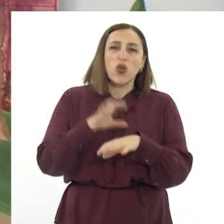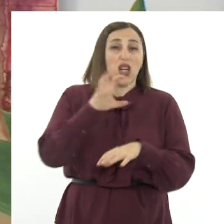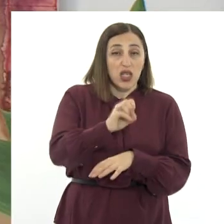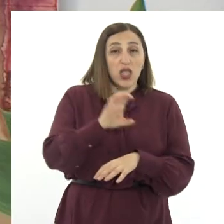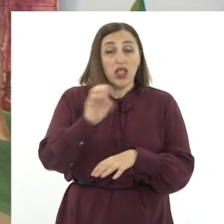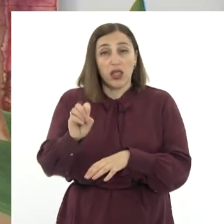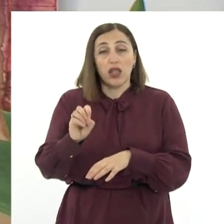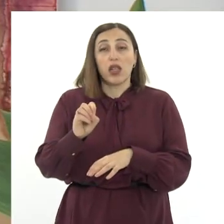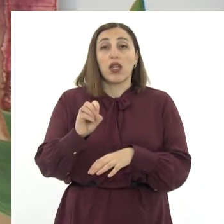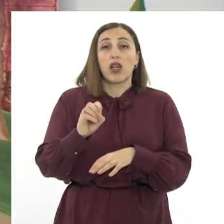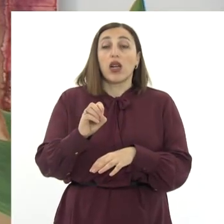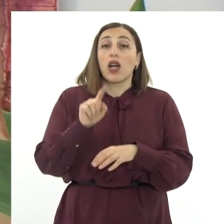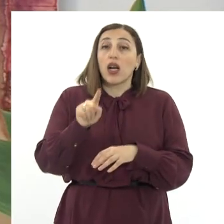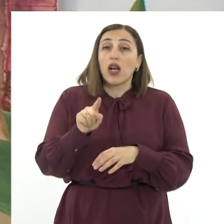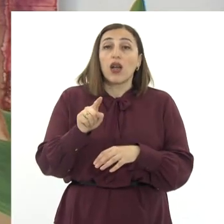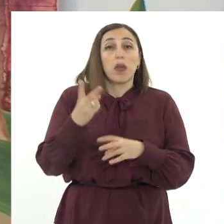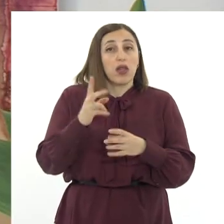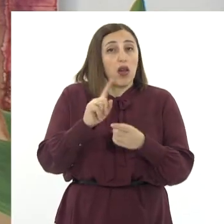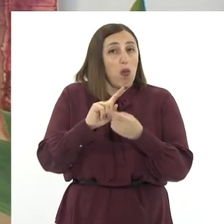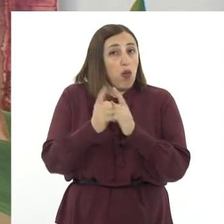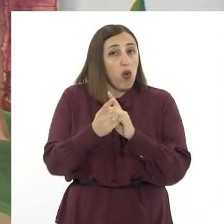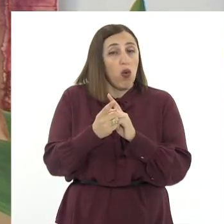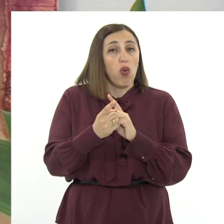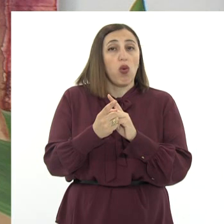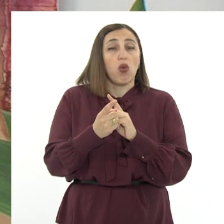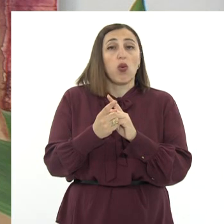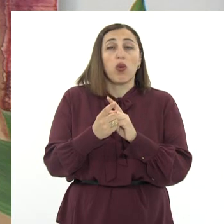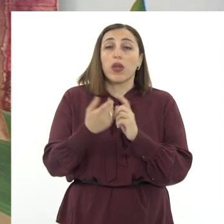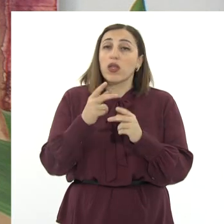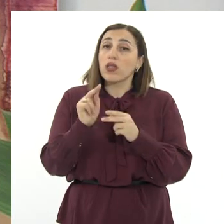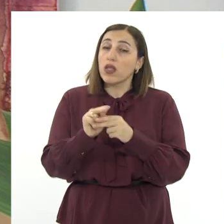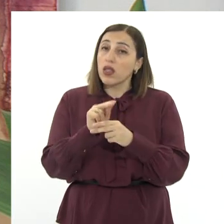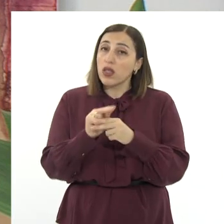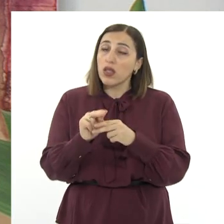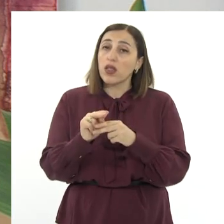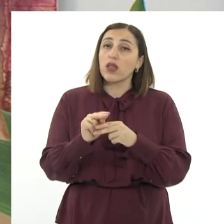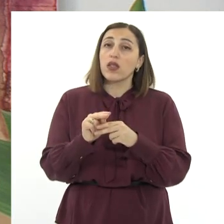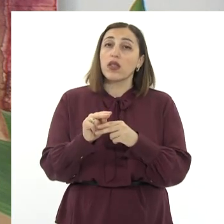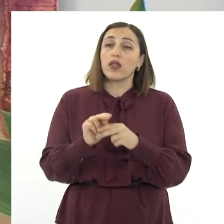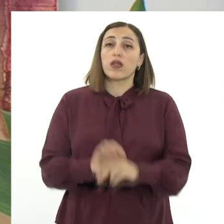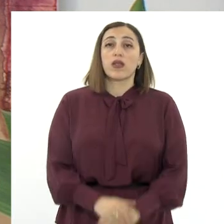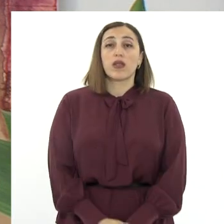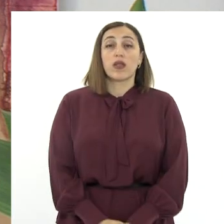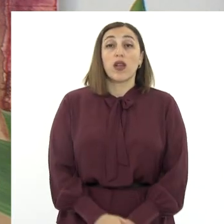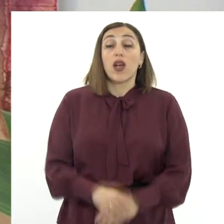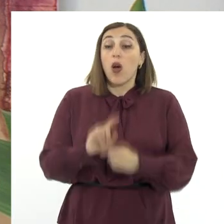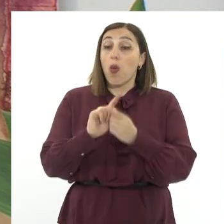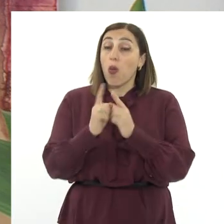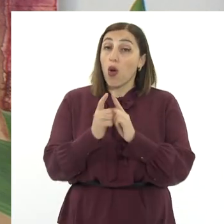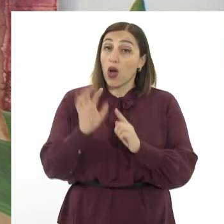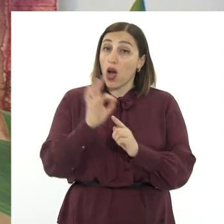մարդկանց կամ կատուներ են կամ չգիտեմ, դա պետք է փոխվի, հա, քաղաքը թելադրում է իր կանոնները, դա պետք է